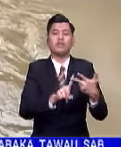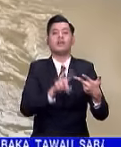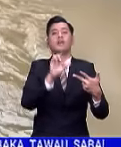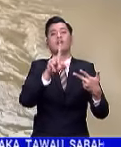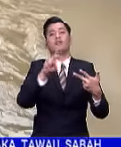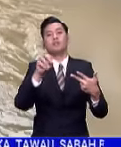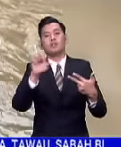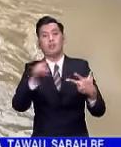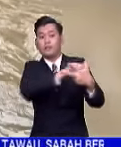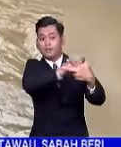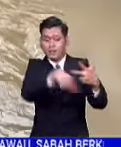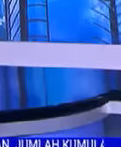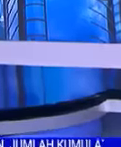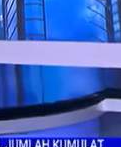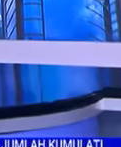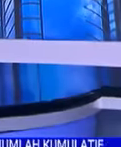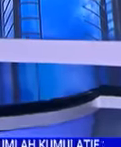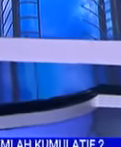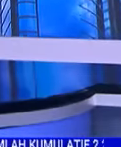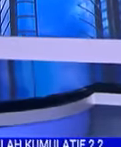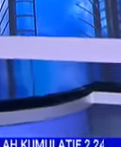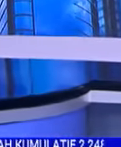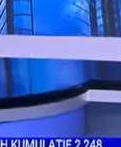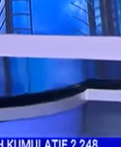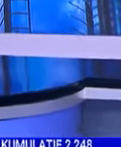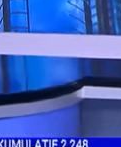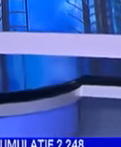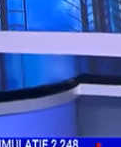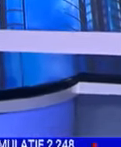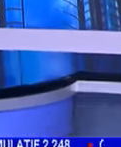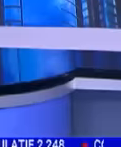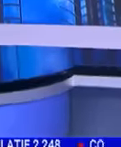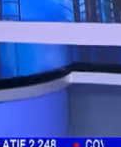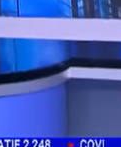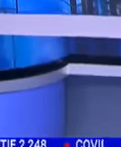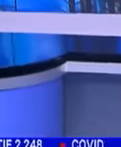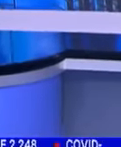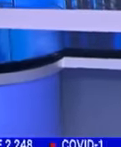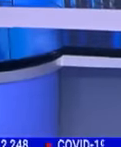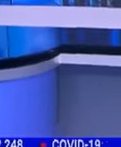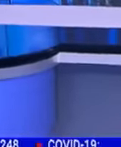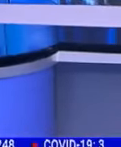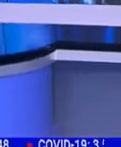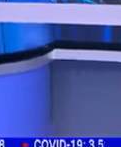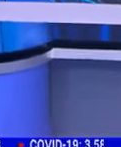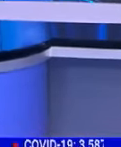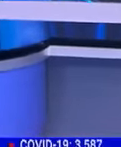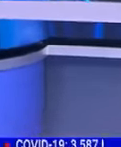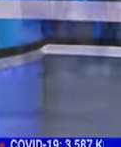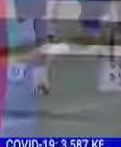Terawan. Baik, seterusnya untuk pengusukan malam ini kita akan bersama dengan Alif. Alif, teruskan.